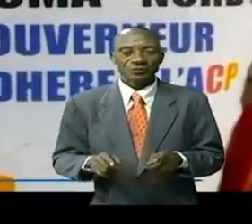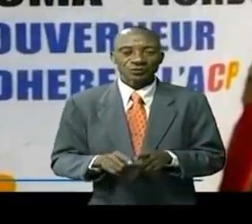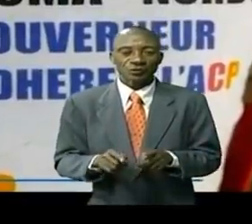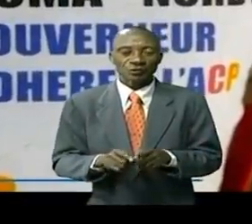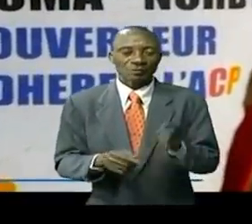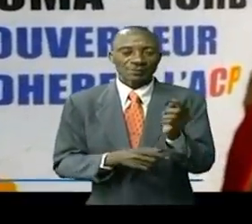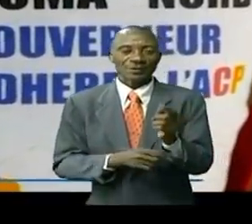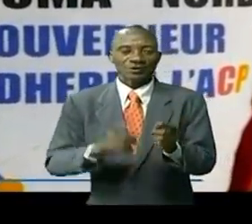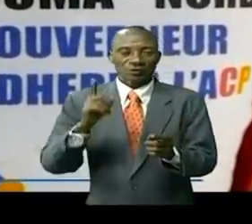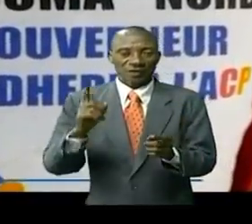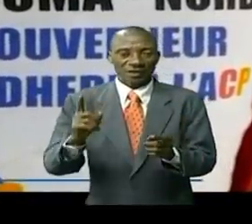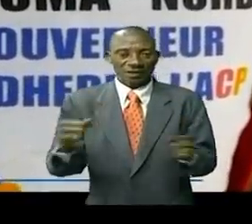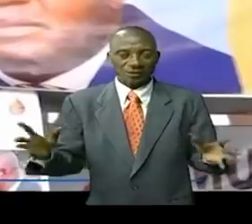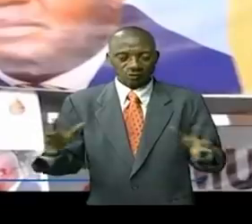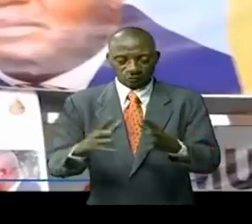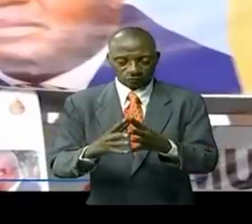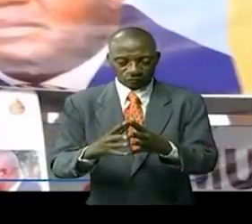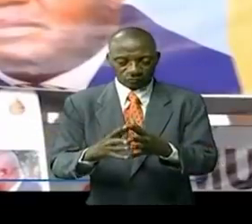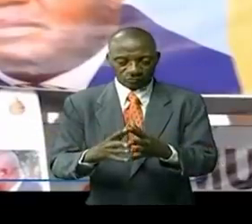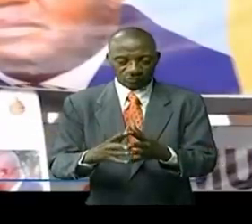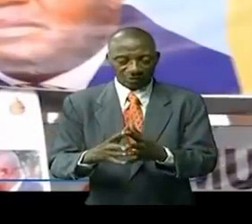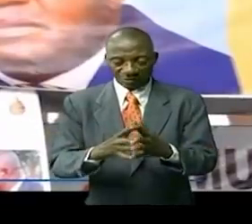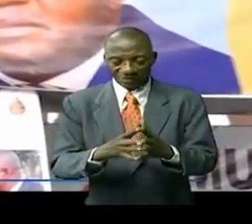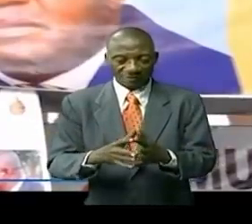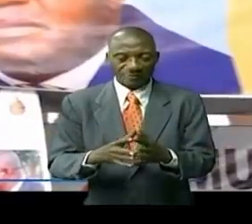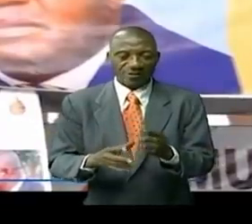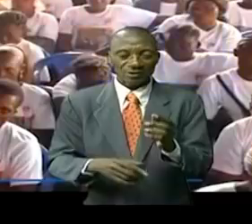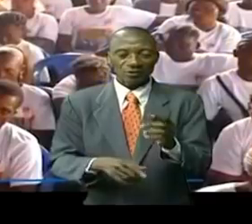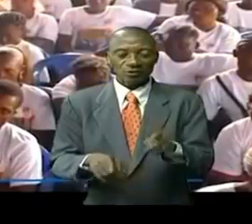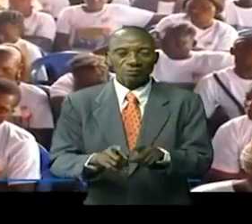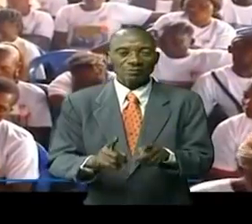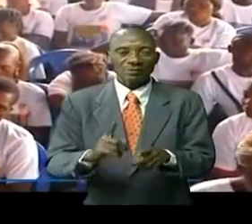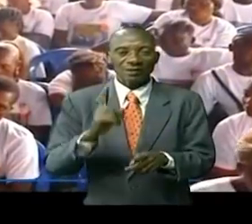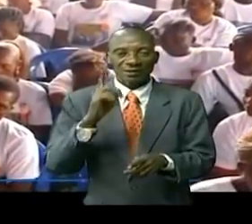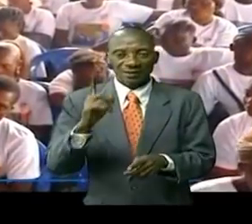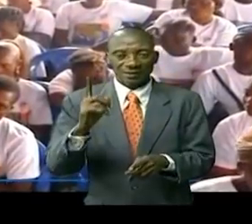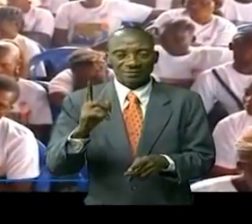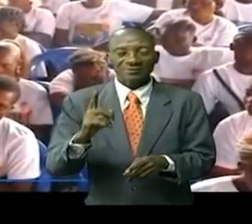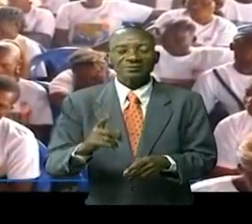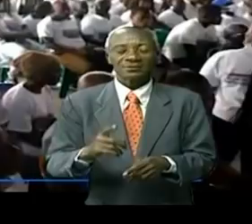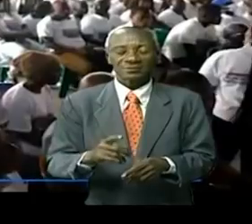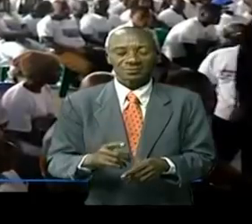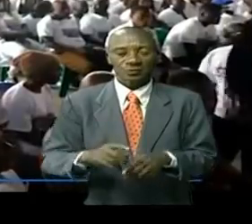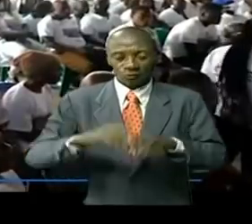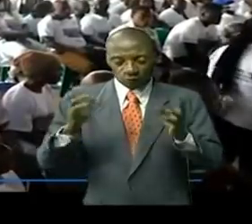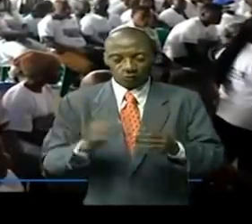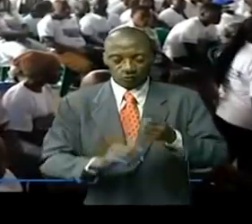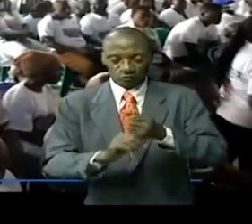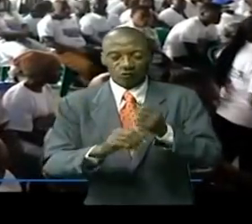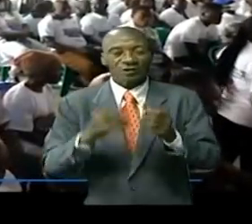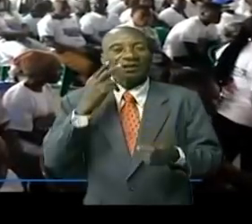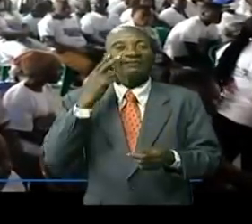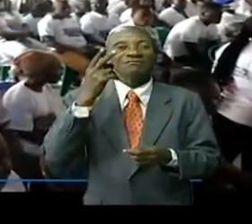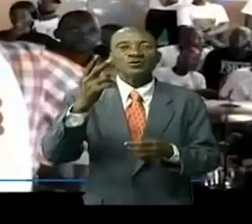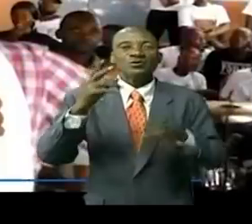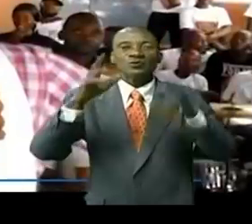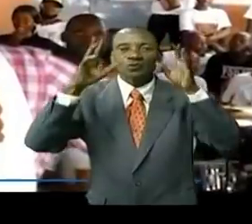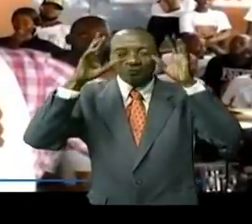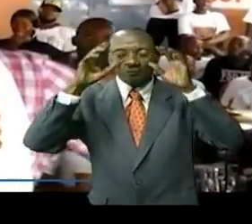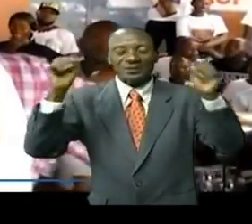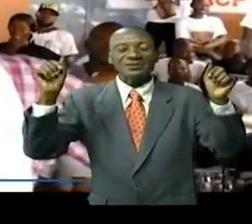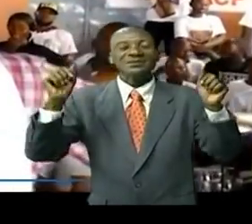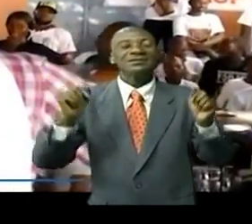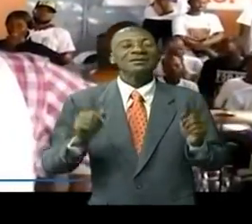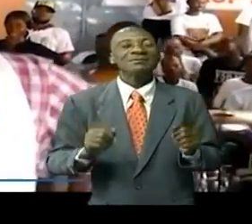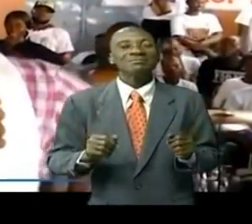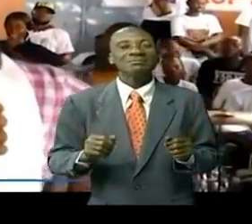des Babomano sont plus que déterminés à soutenir la vision du chef de l'État, Félix-Antoine Tshisekedi Tshilombo, en adhérant